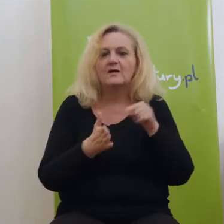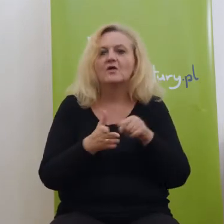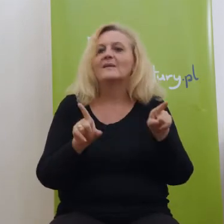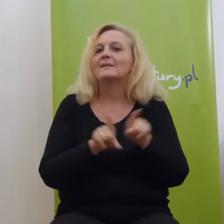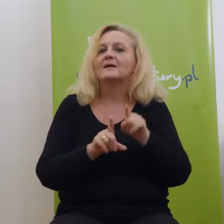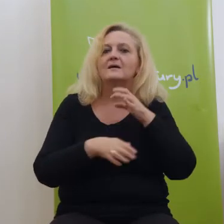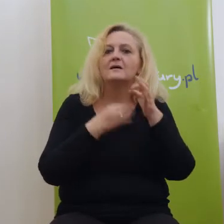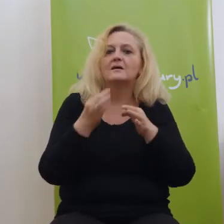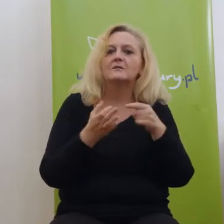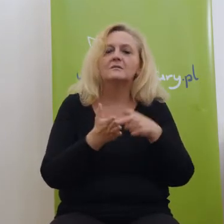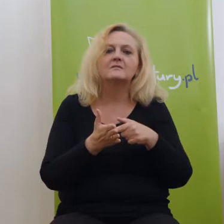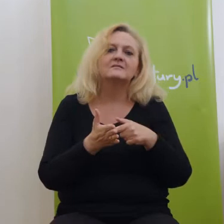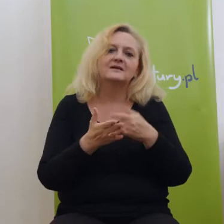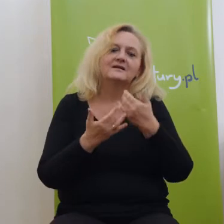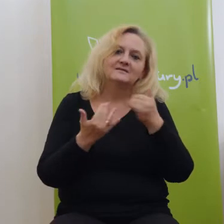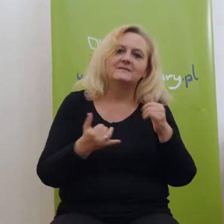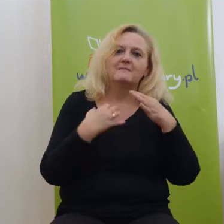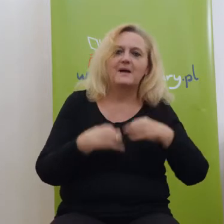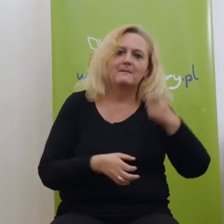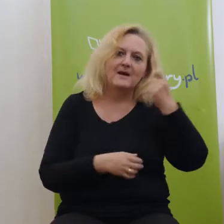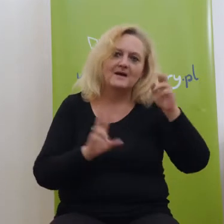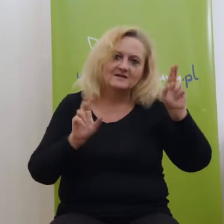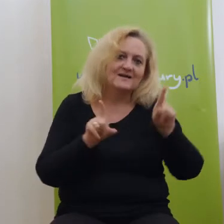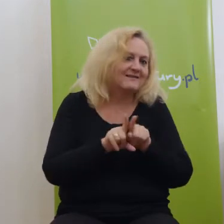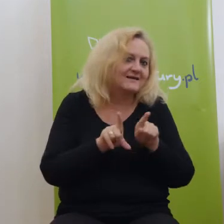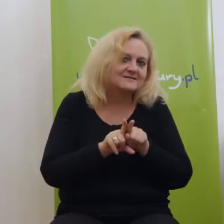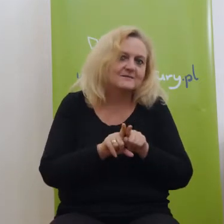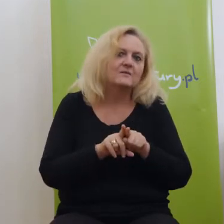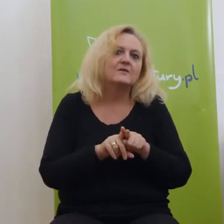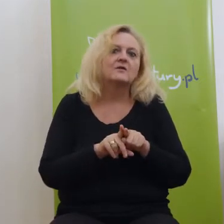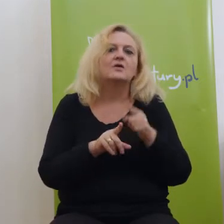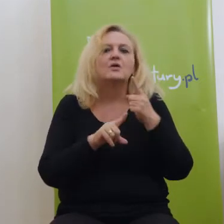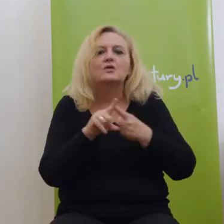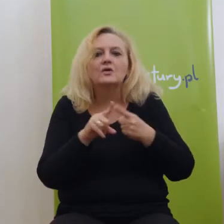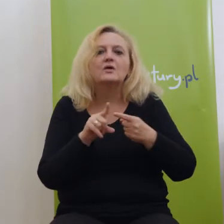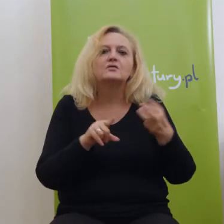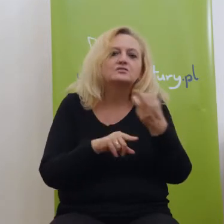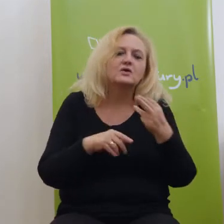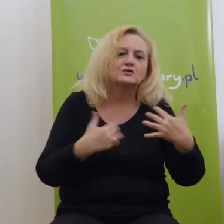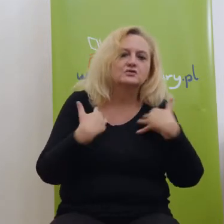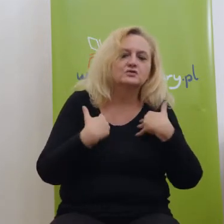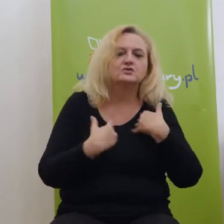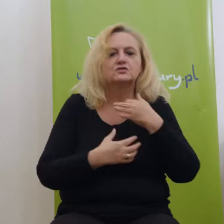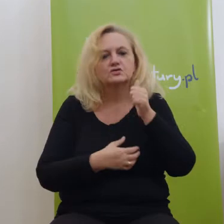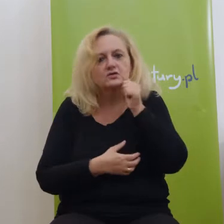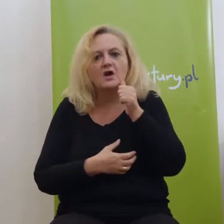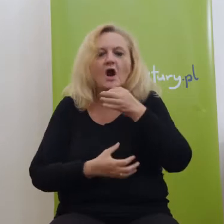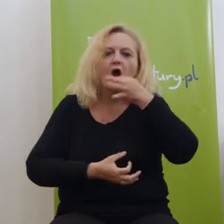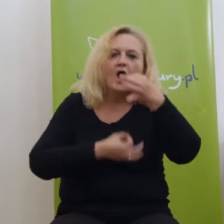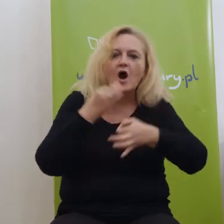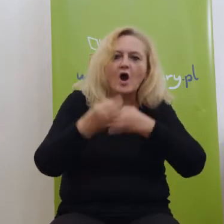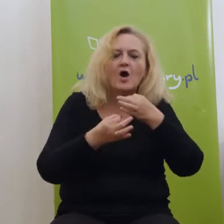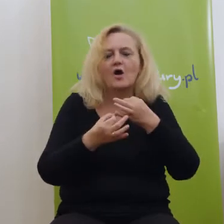opowiadasz w Panu Parasolu. Za pomocą drobnych przedmiotów życia codziennego opowiadasz historię ludzi.